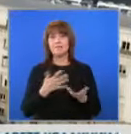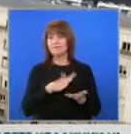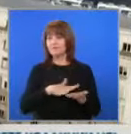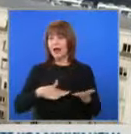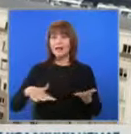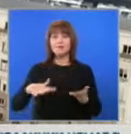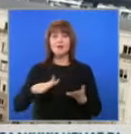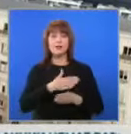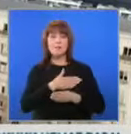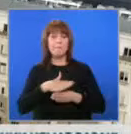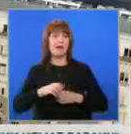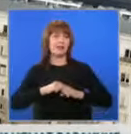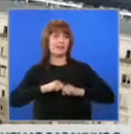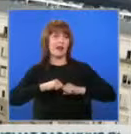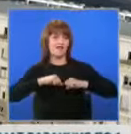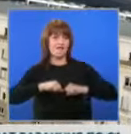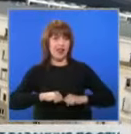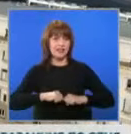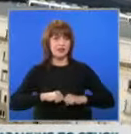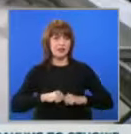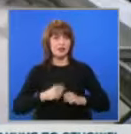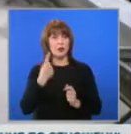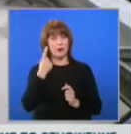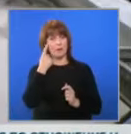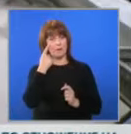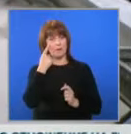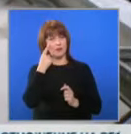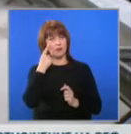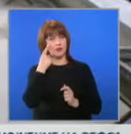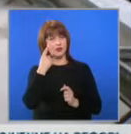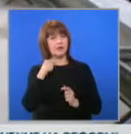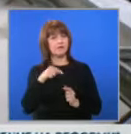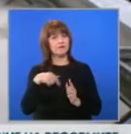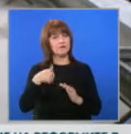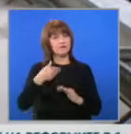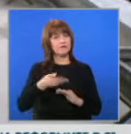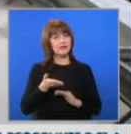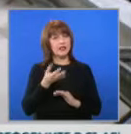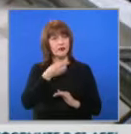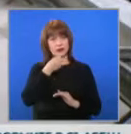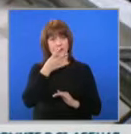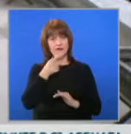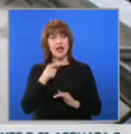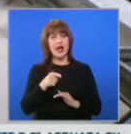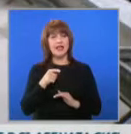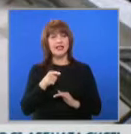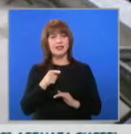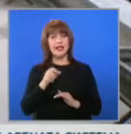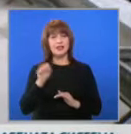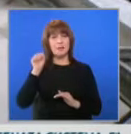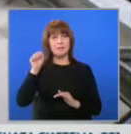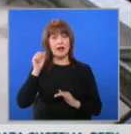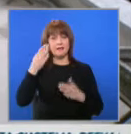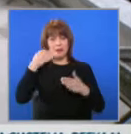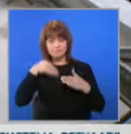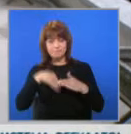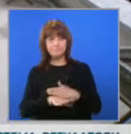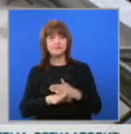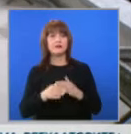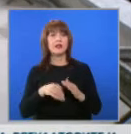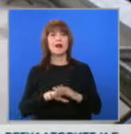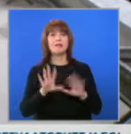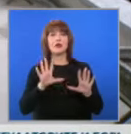е споделя обаче формално с ППДБ. Подозирам, че сега следващото нещо, което ще се случи, тъй като тази формация вече потъва под 10%, е сега